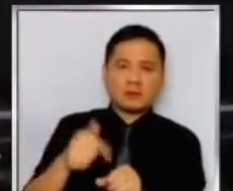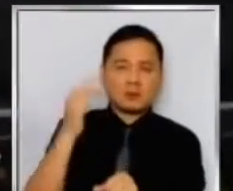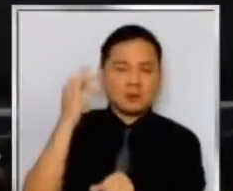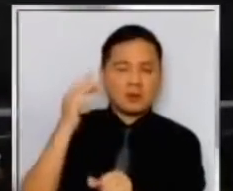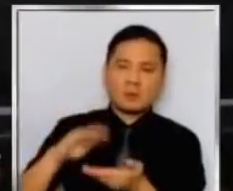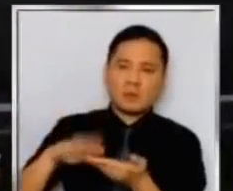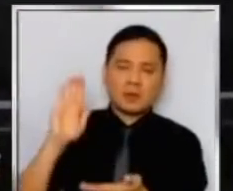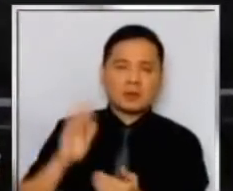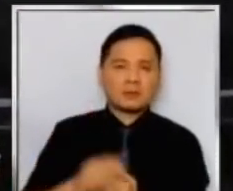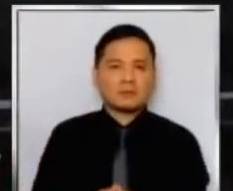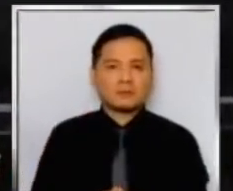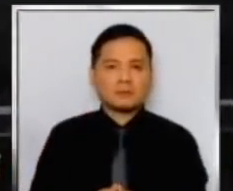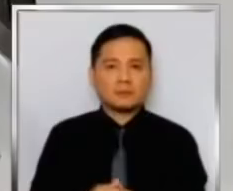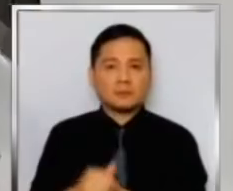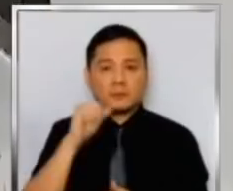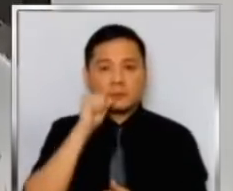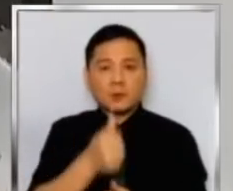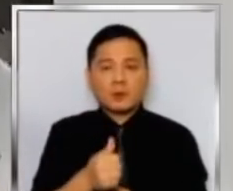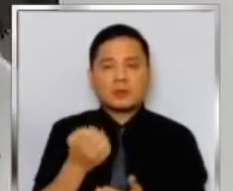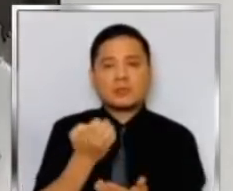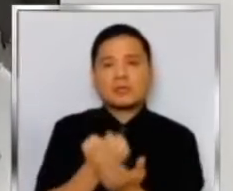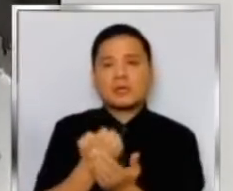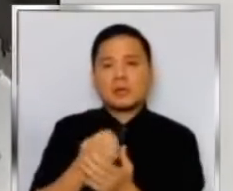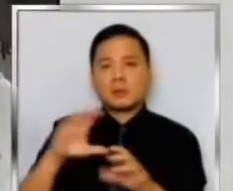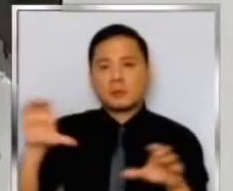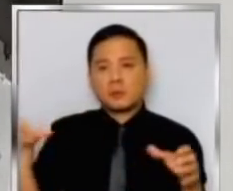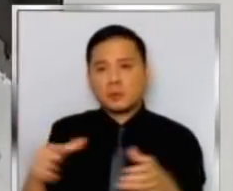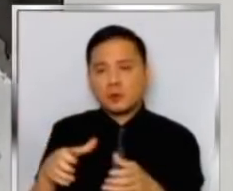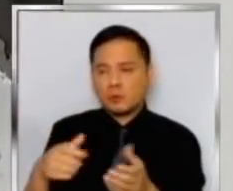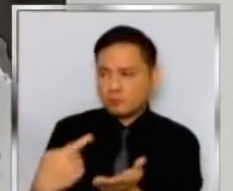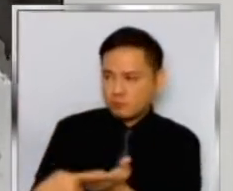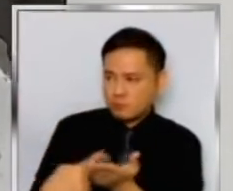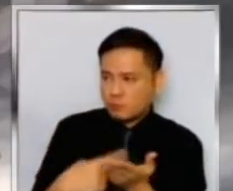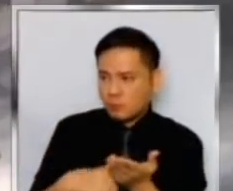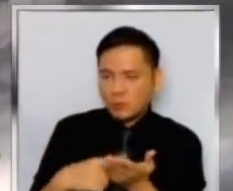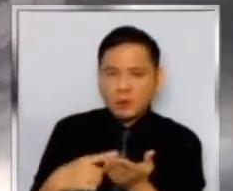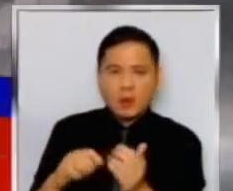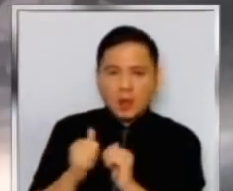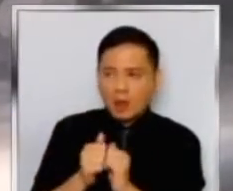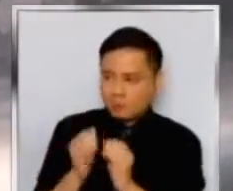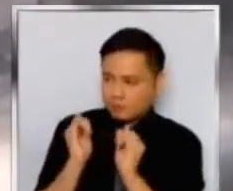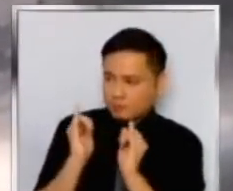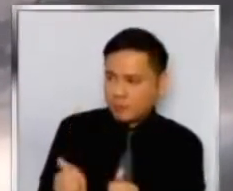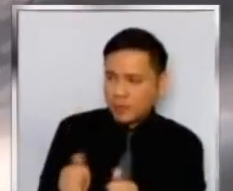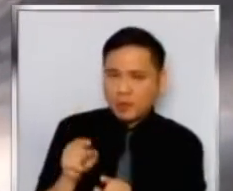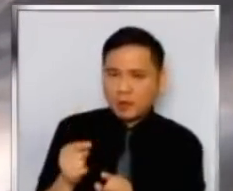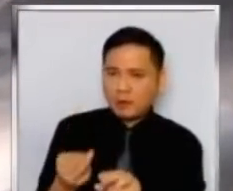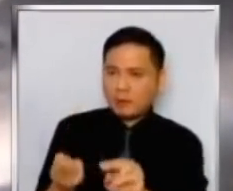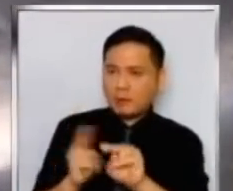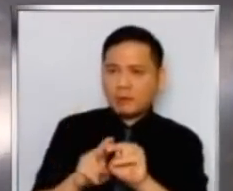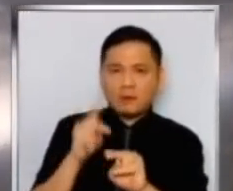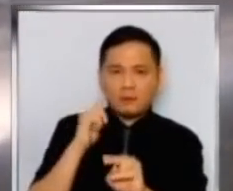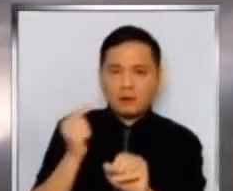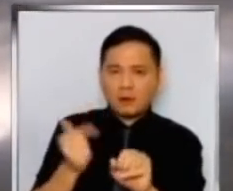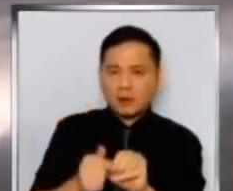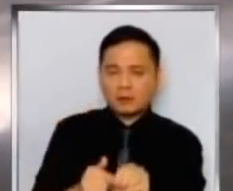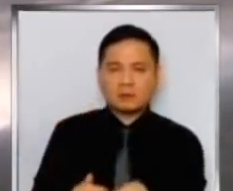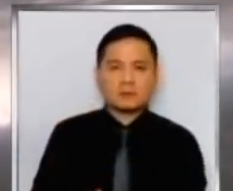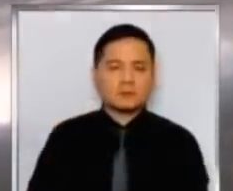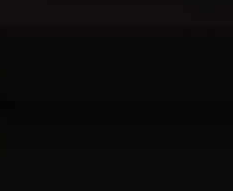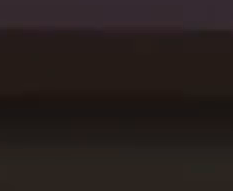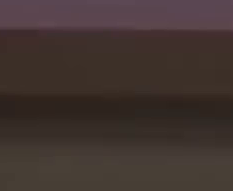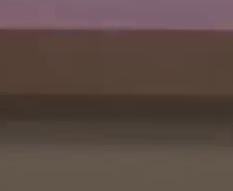economic cluster para talakayin ang walang prenong taas presyo sa produktong petrolyo. Bernadette Reyes, Nakatuto, 24